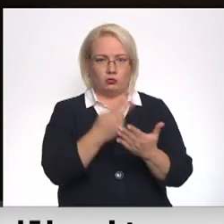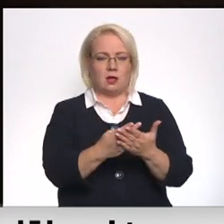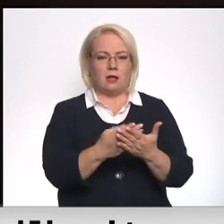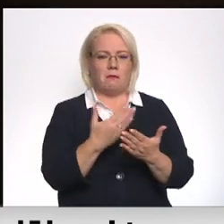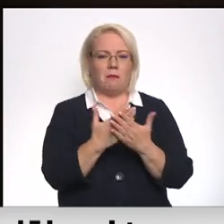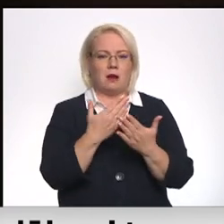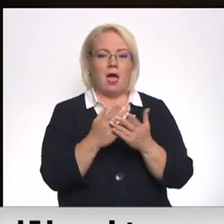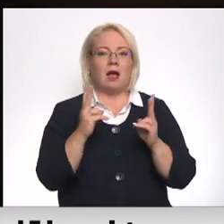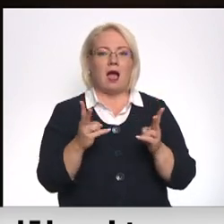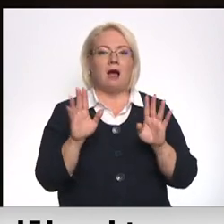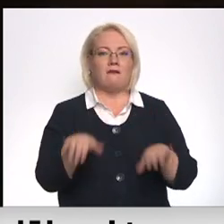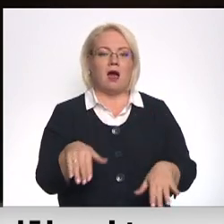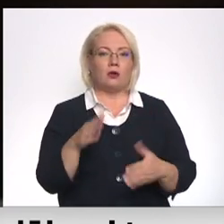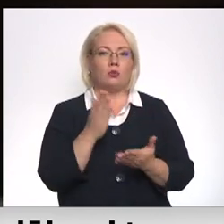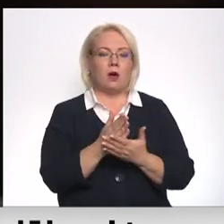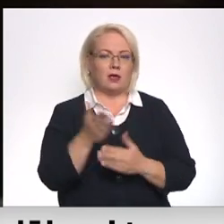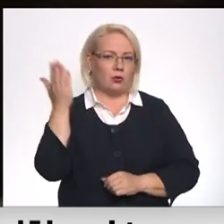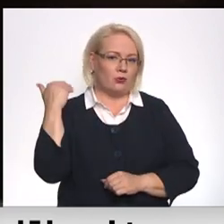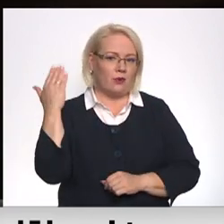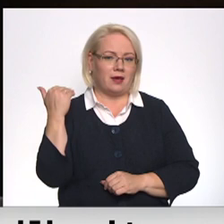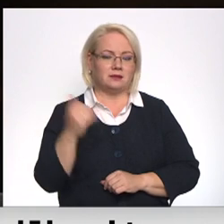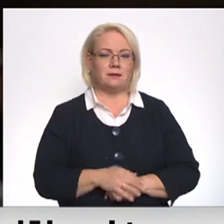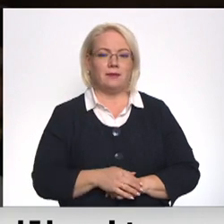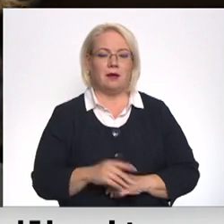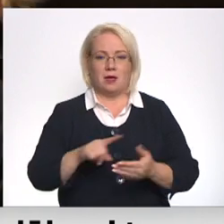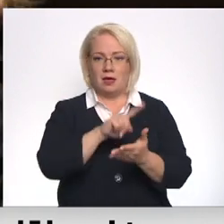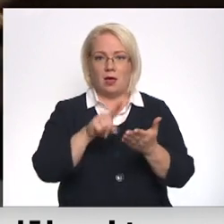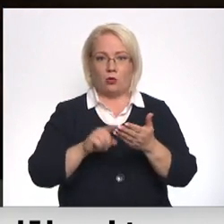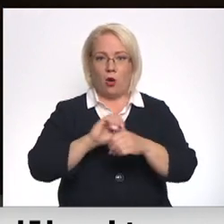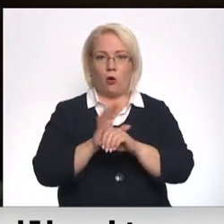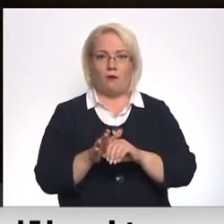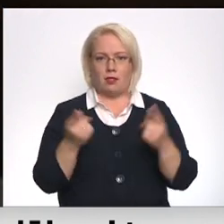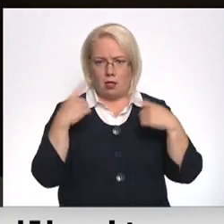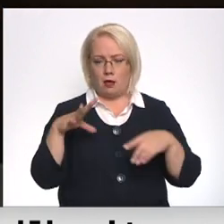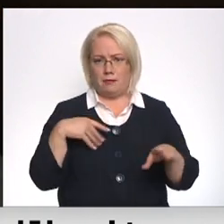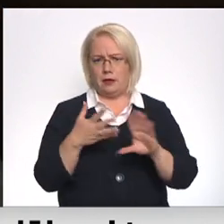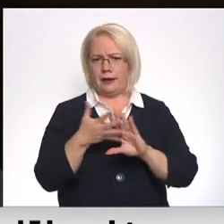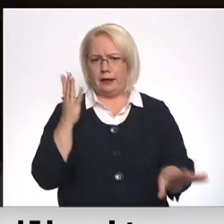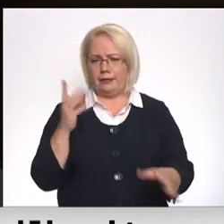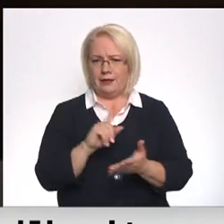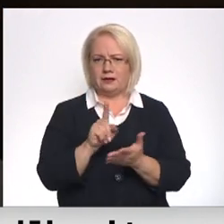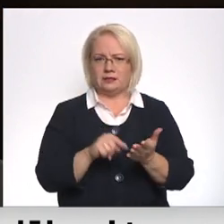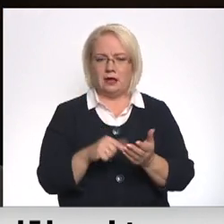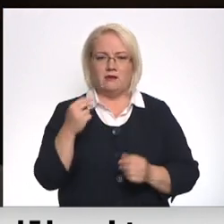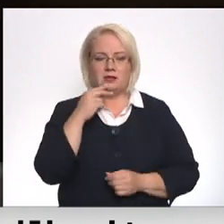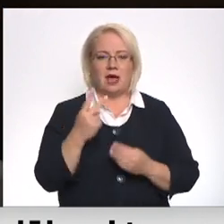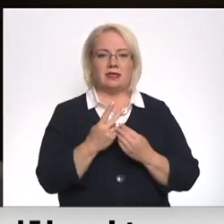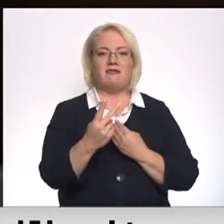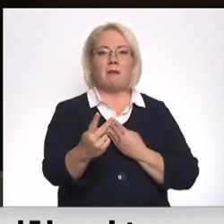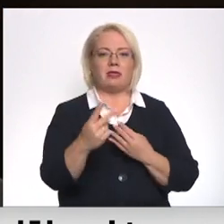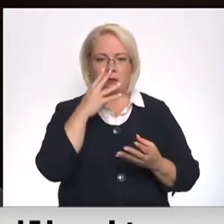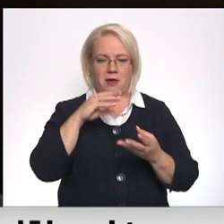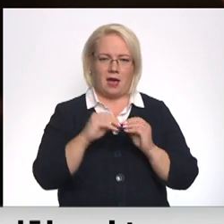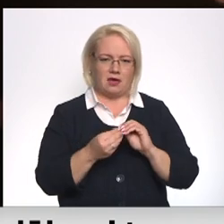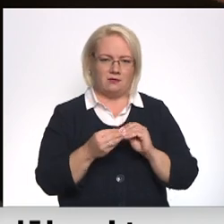tas īstenībā notika tajā laikā. Jā. Nu, bet Covid laikā jau arī bija rindās jāstāv? 2 metru distance bija